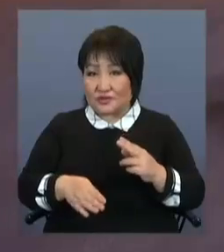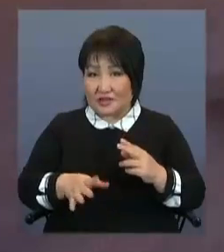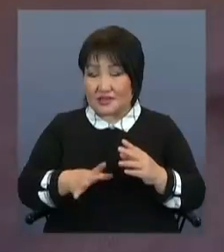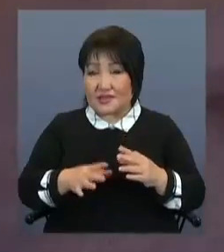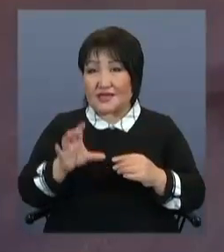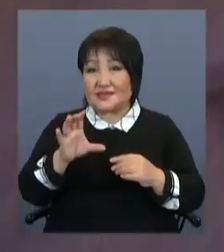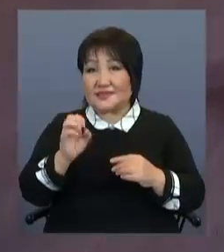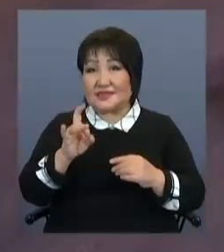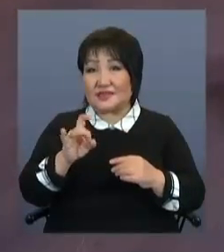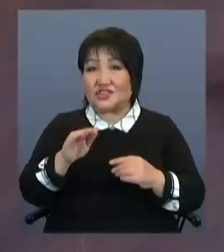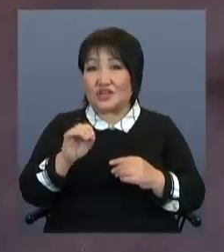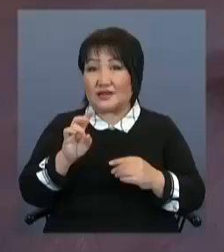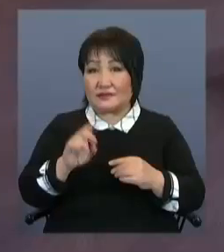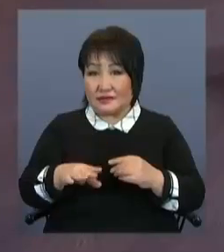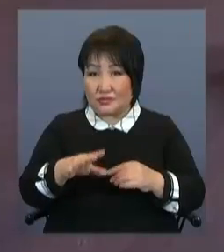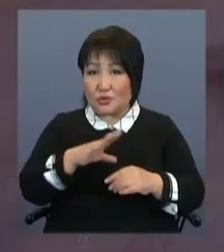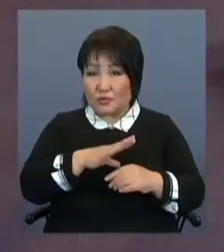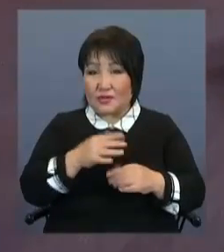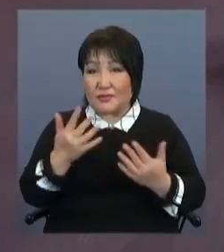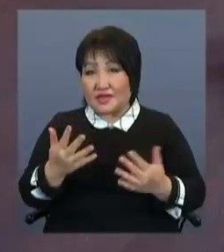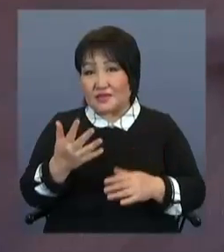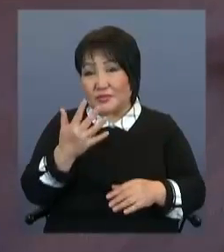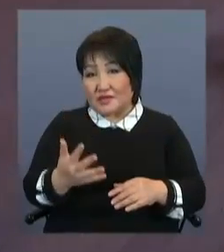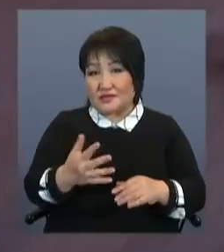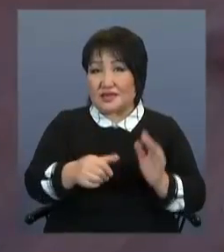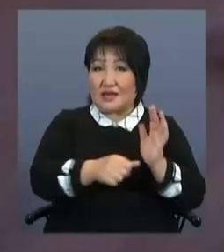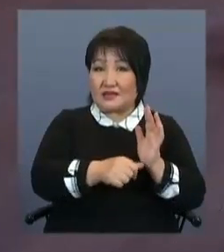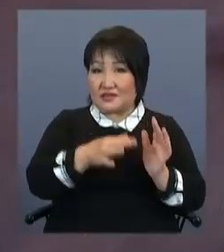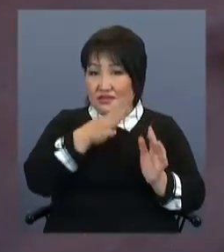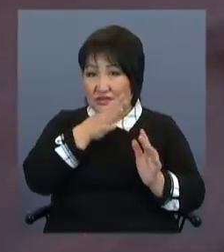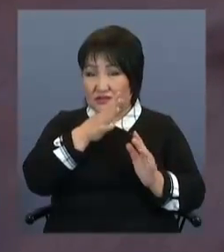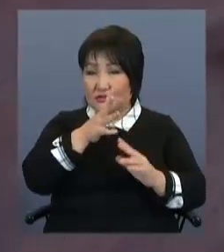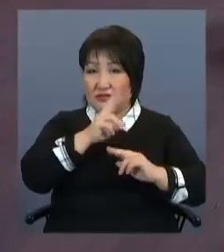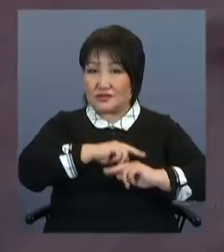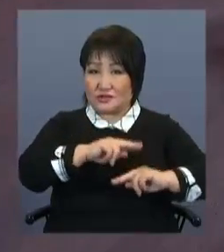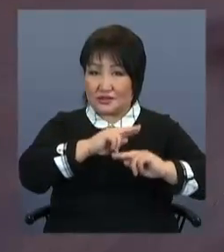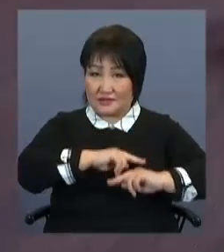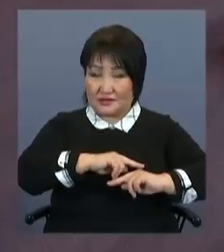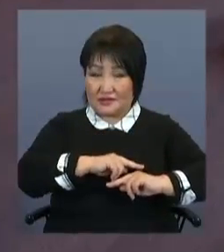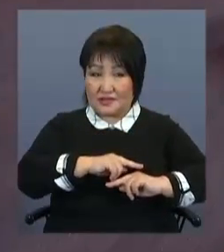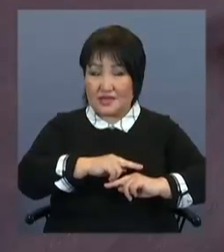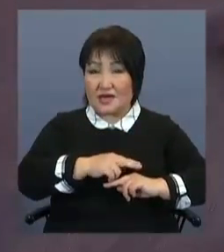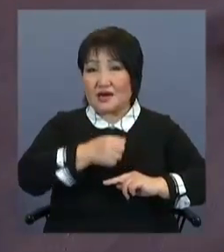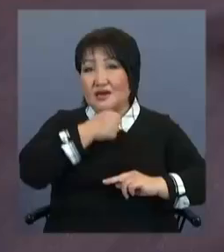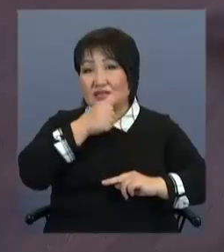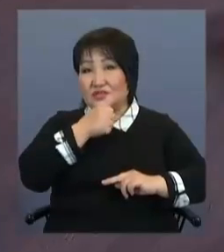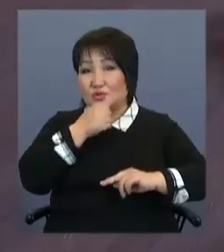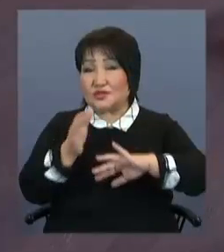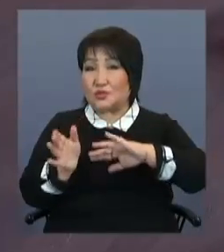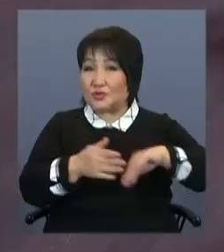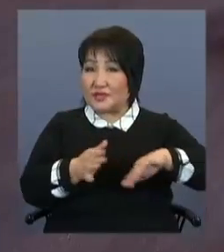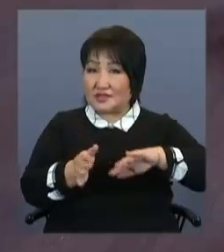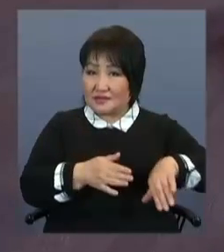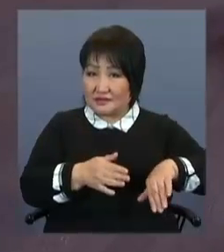болып 5-6 жыл істейді. Жасы өтіп кетеді. Ал мына қазіргі